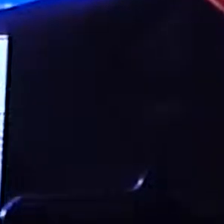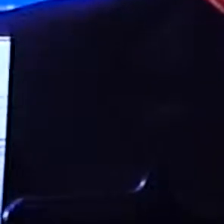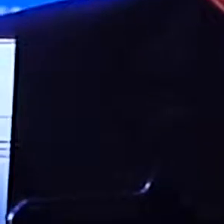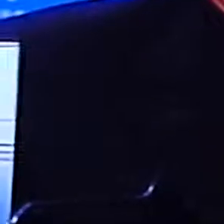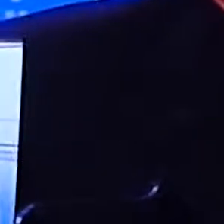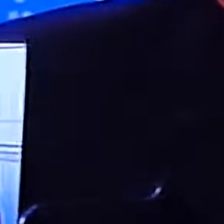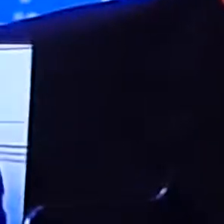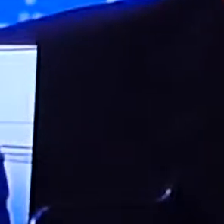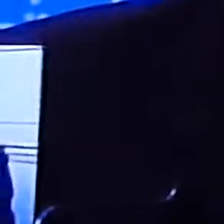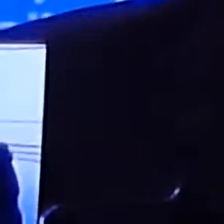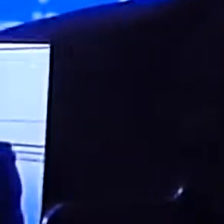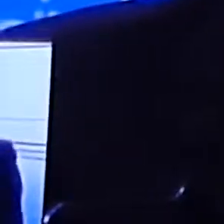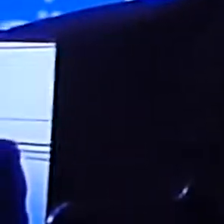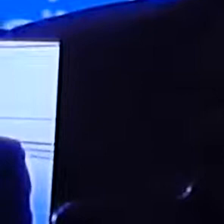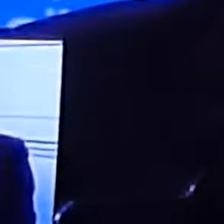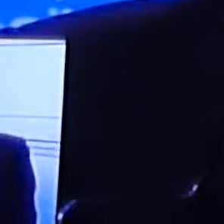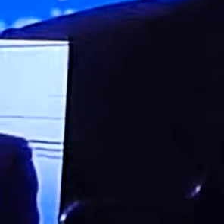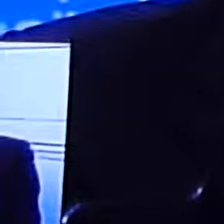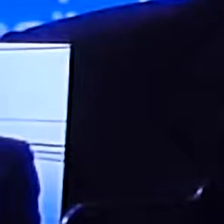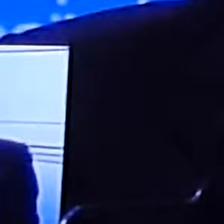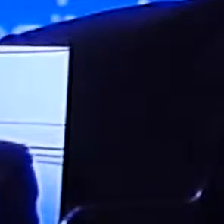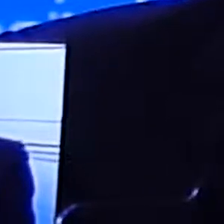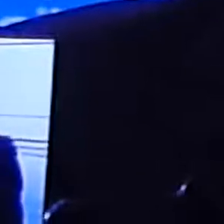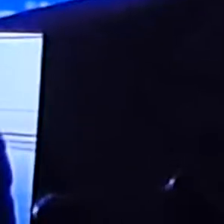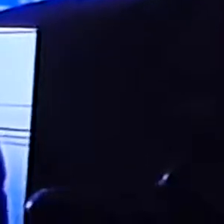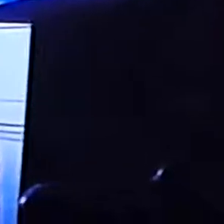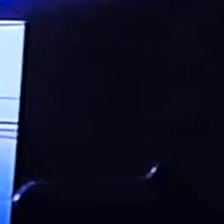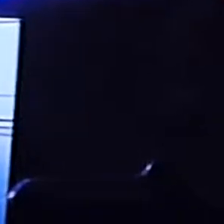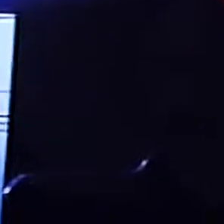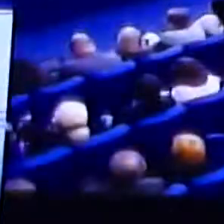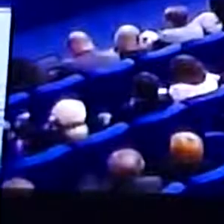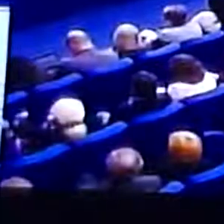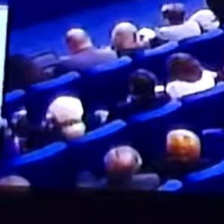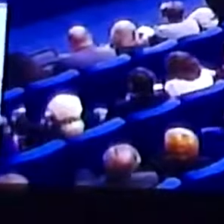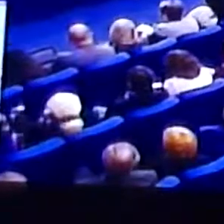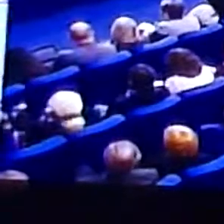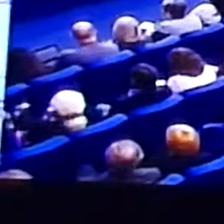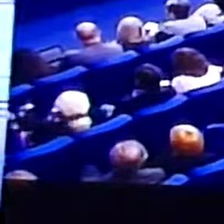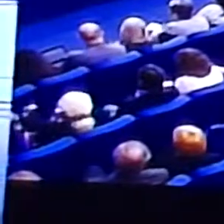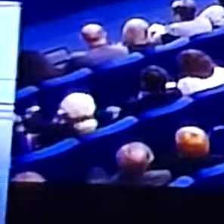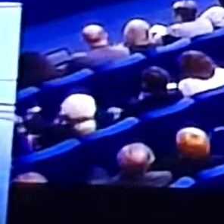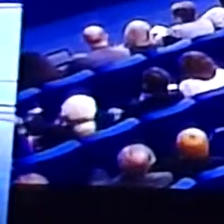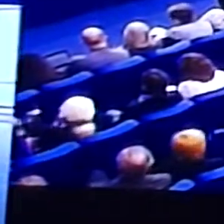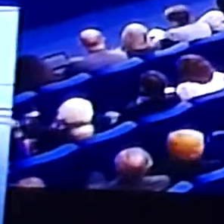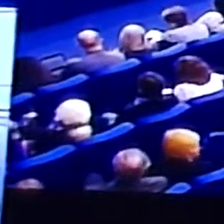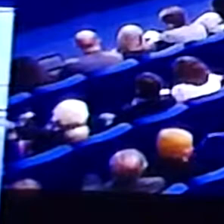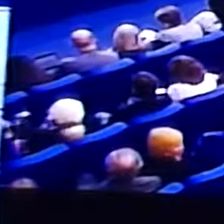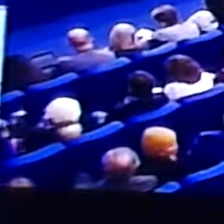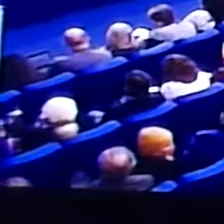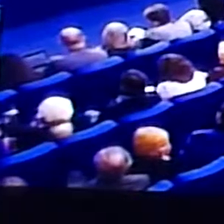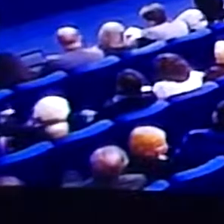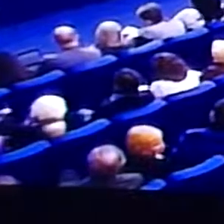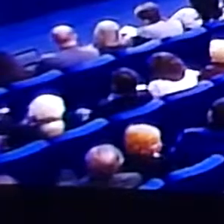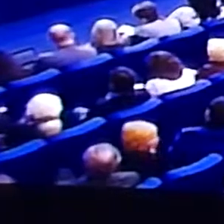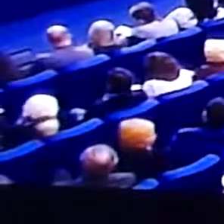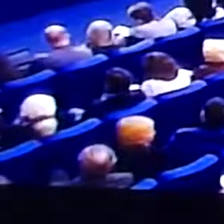вказали 16 мільйонів гривень за це гонорар за вашу книжку. Це колосальна сума. Ніхто з